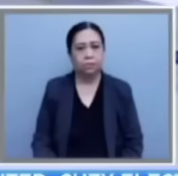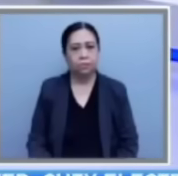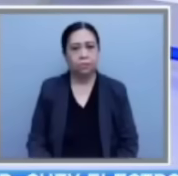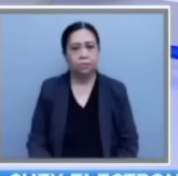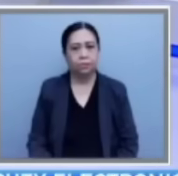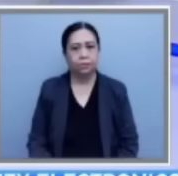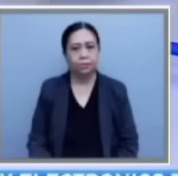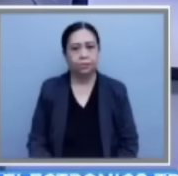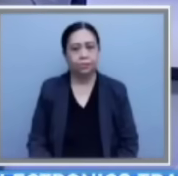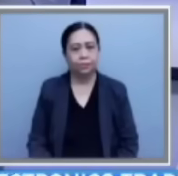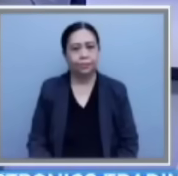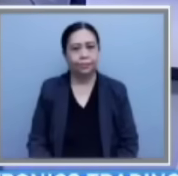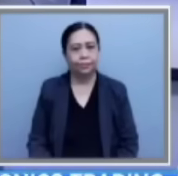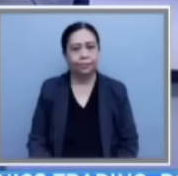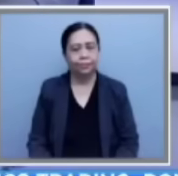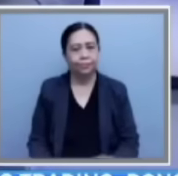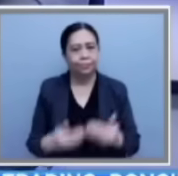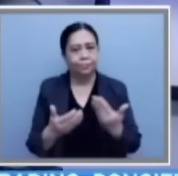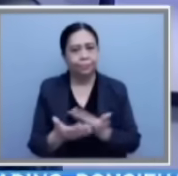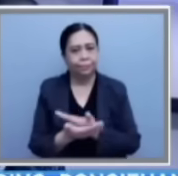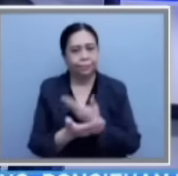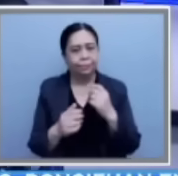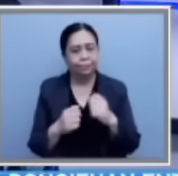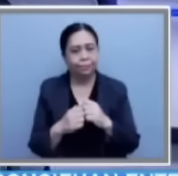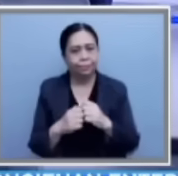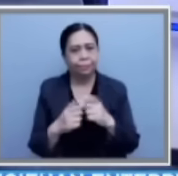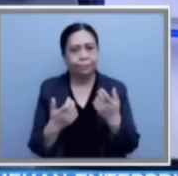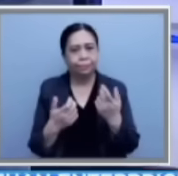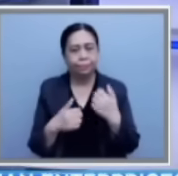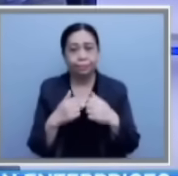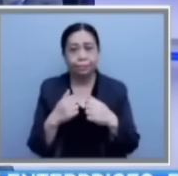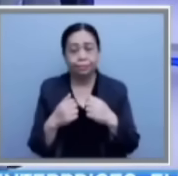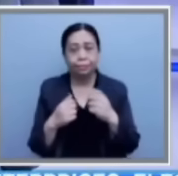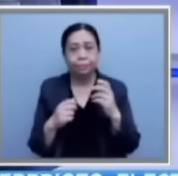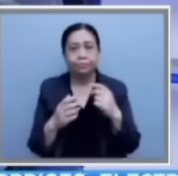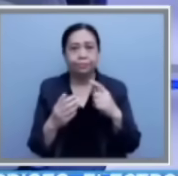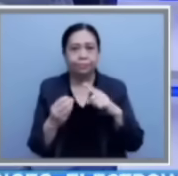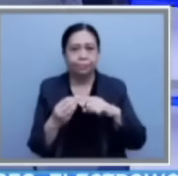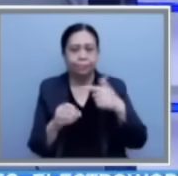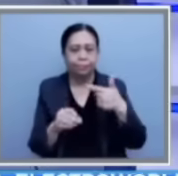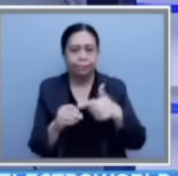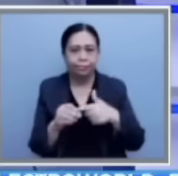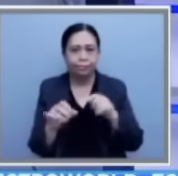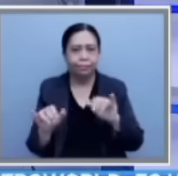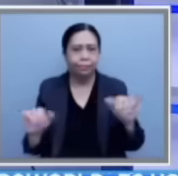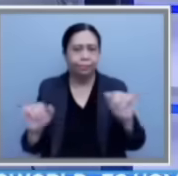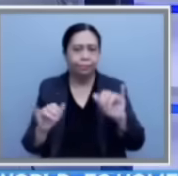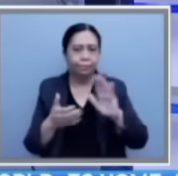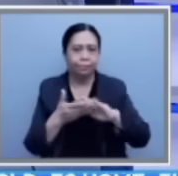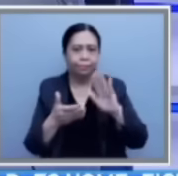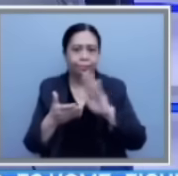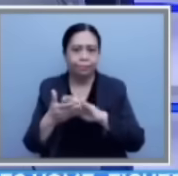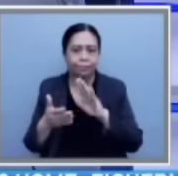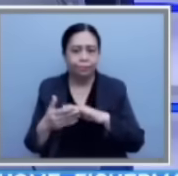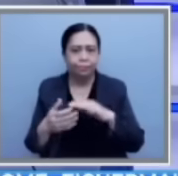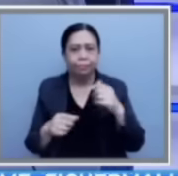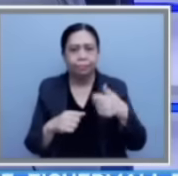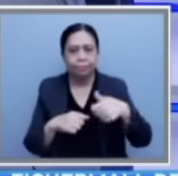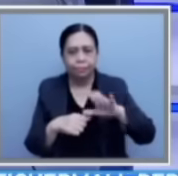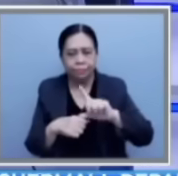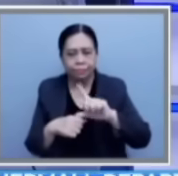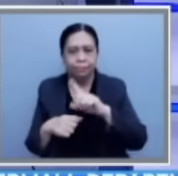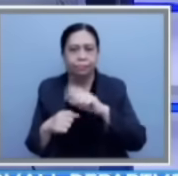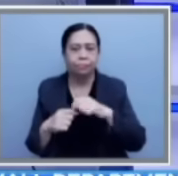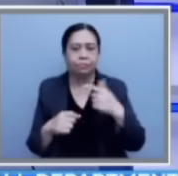bagong linggo bagong presyo na naman po ng mga produktong petrolyo pare-pareho na namang magmamahal ang gasolina diesel at kerosine